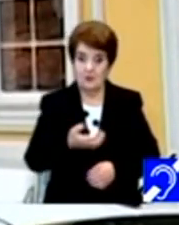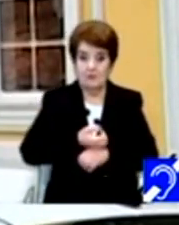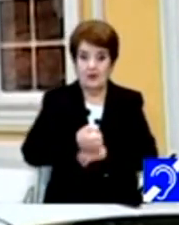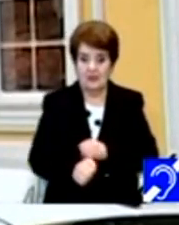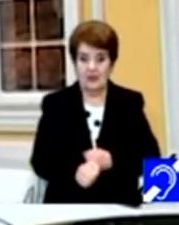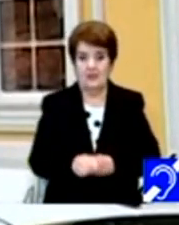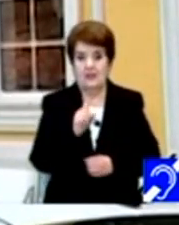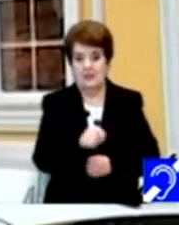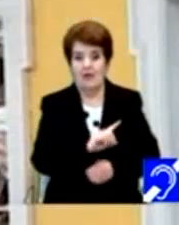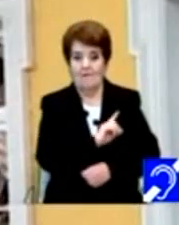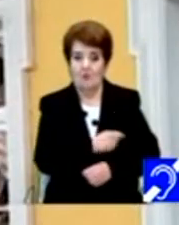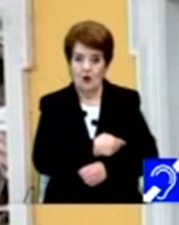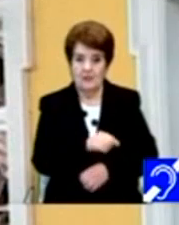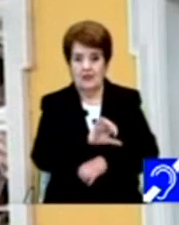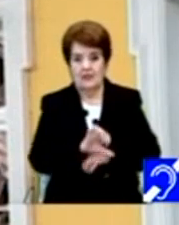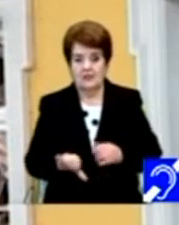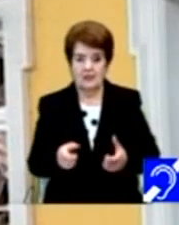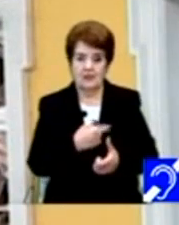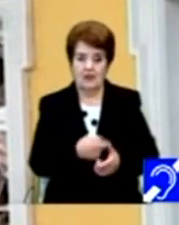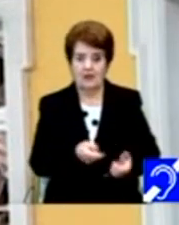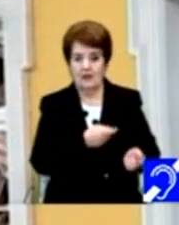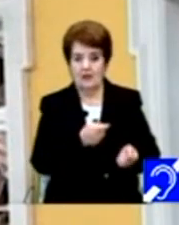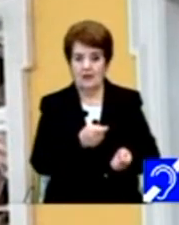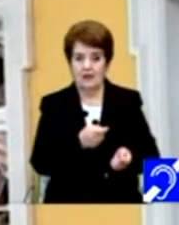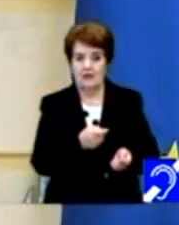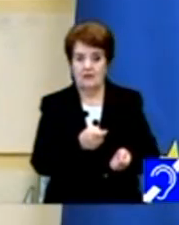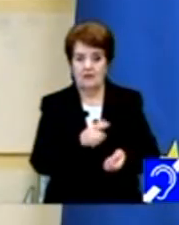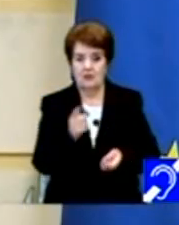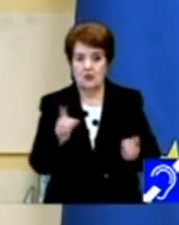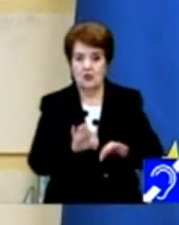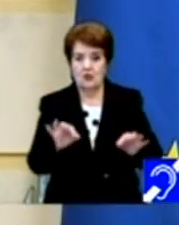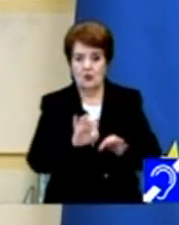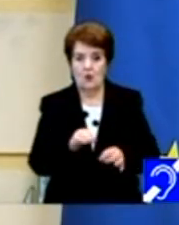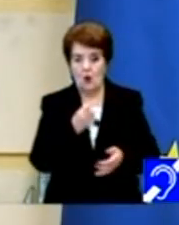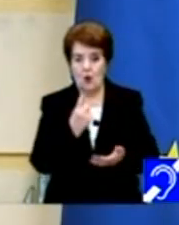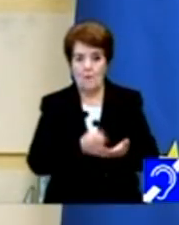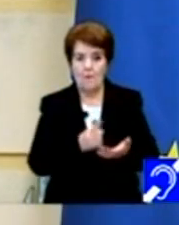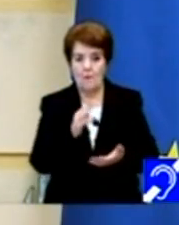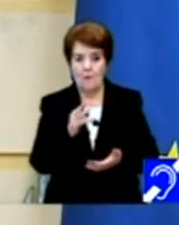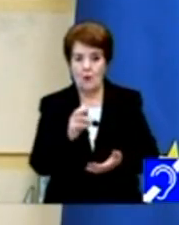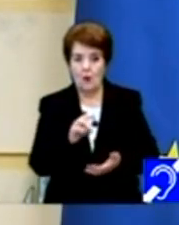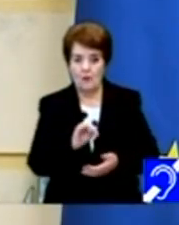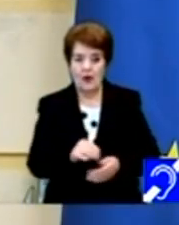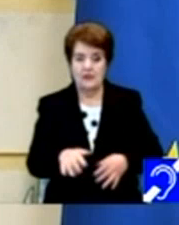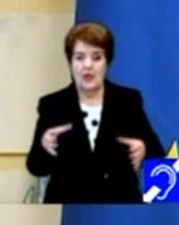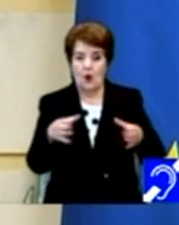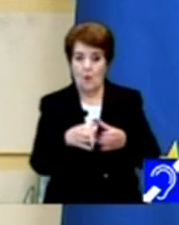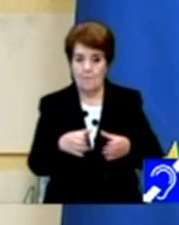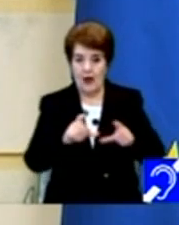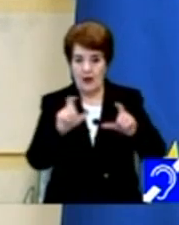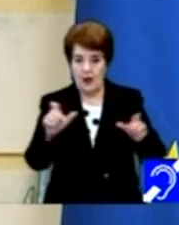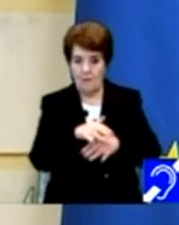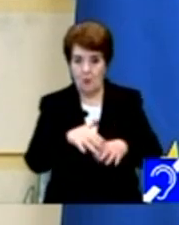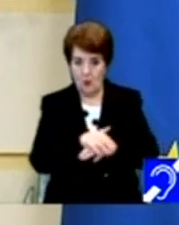presată inclusiv de forțe externe, fără a aduce în schimb nicio probă. În afară de campania publică, da, lansată